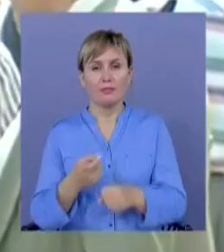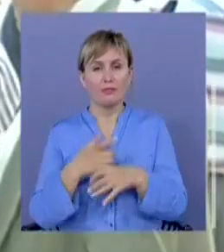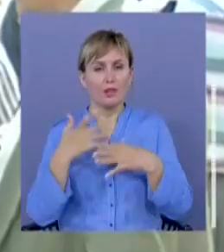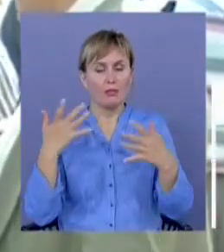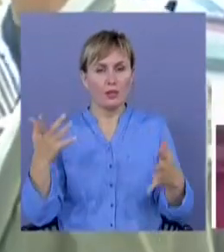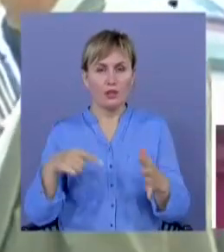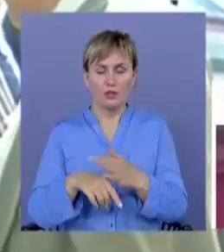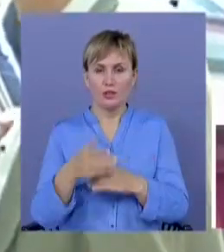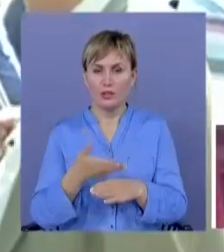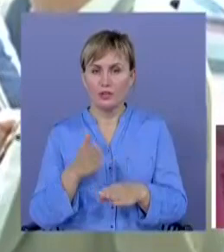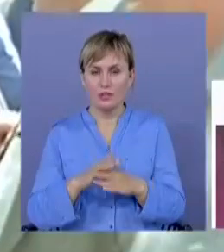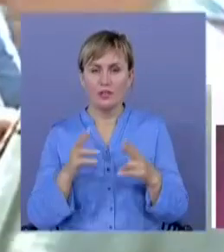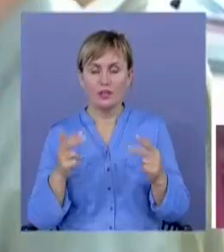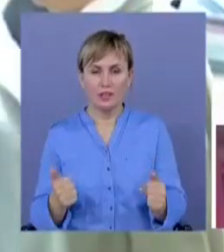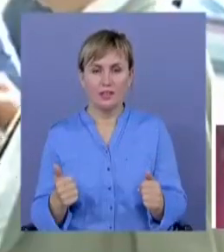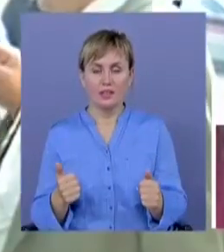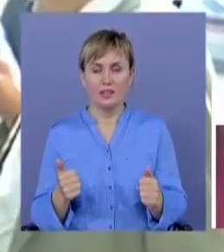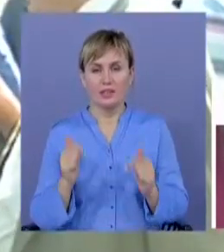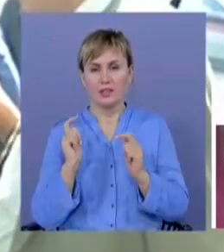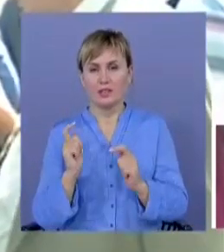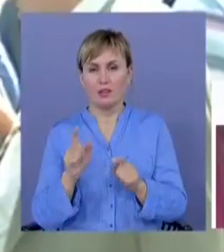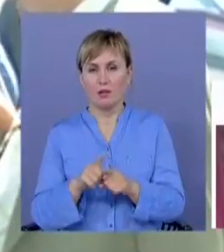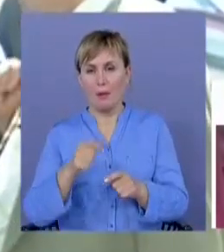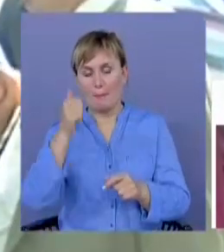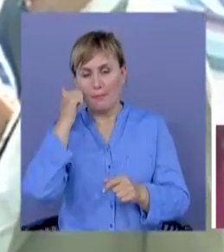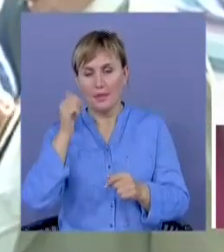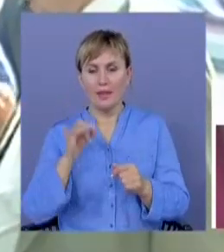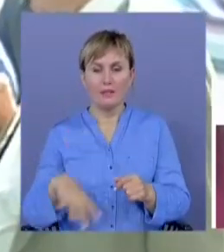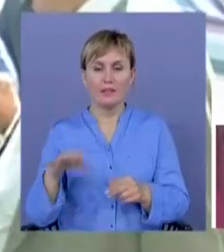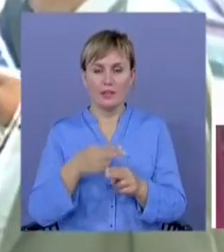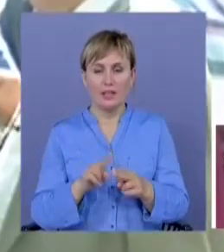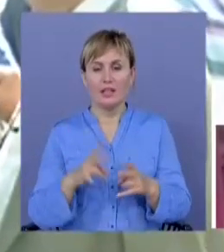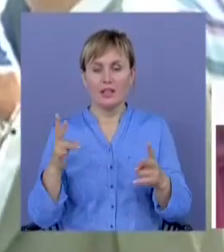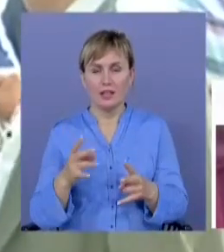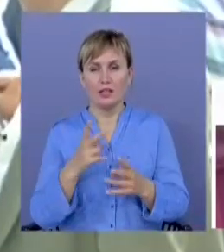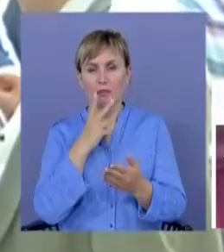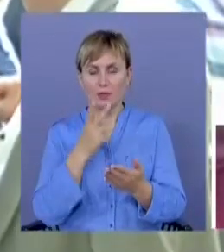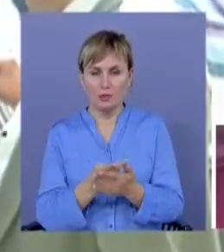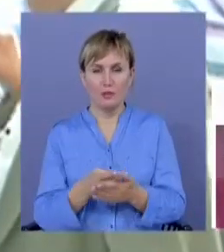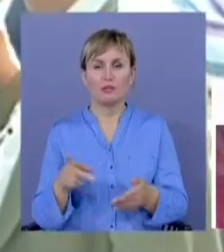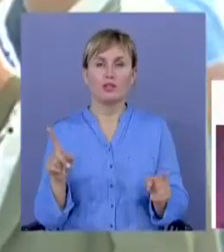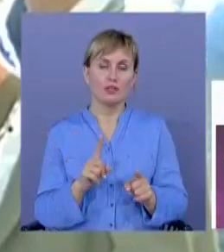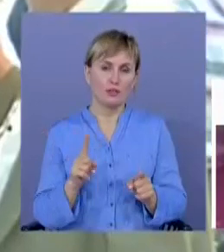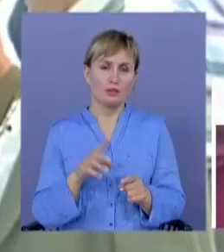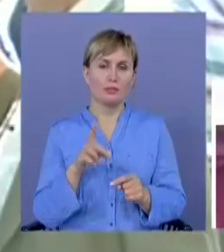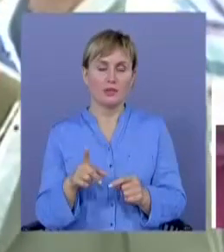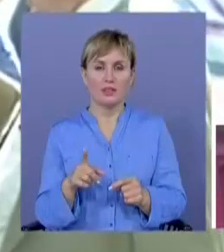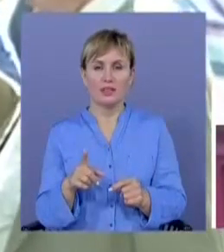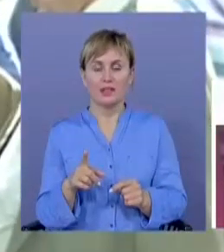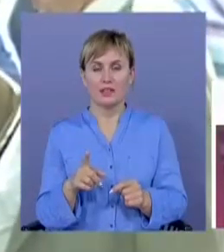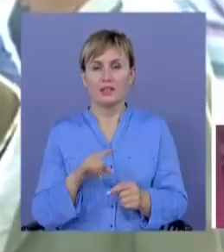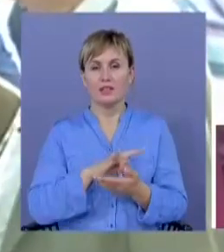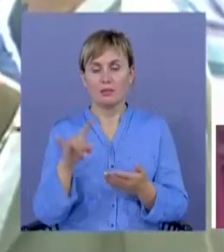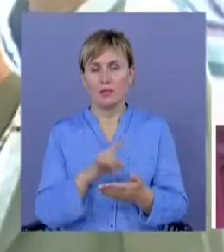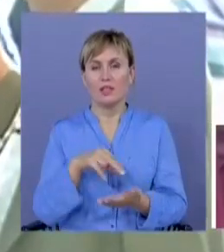нагрузки приходятся на такой памятник. И все это надо предусмотреть, чтобы